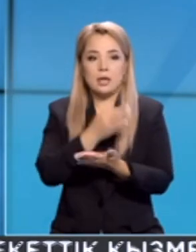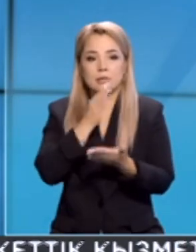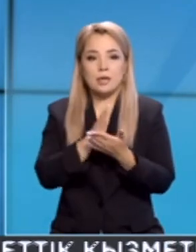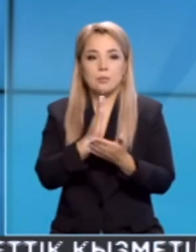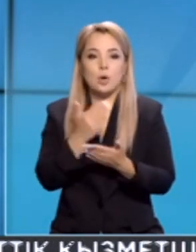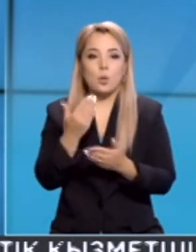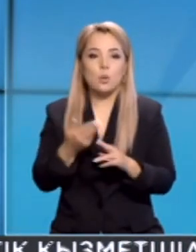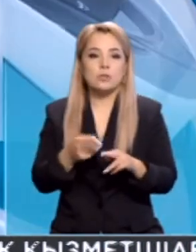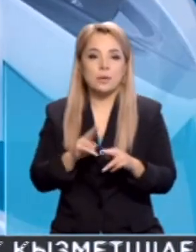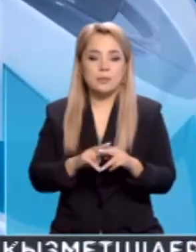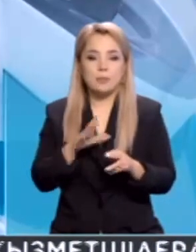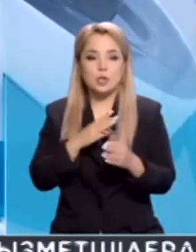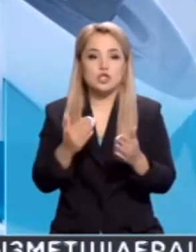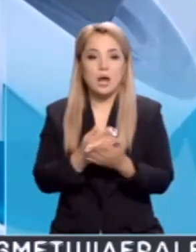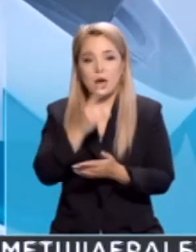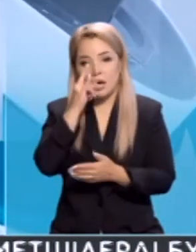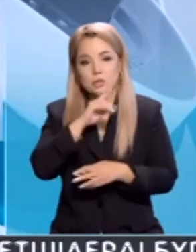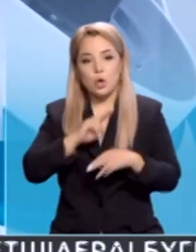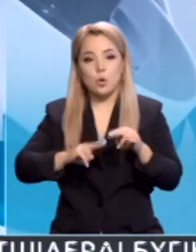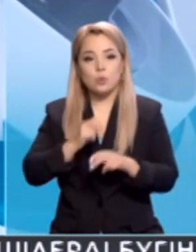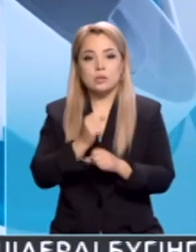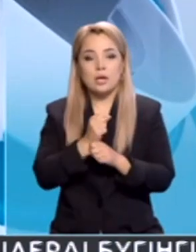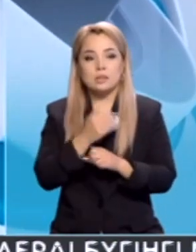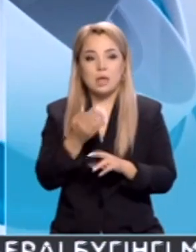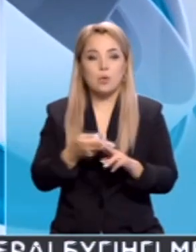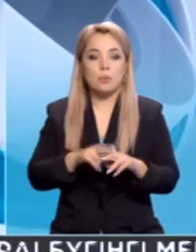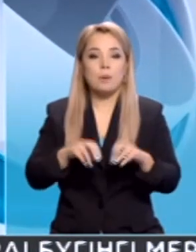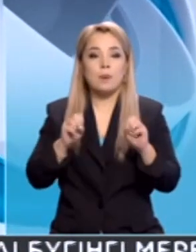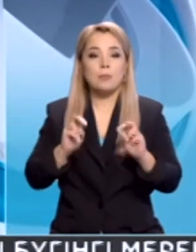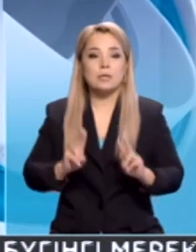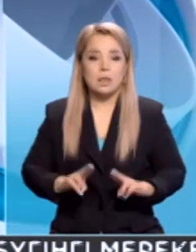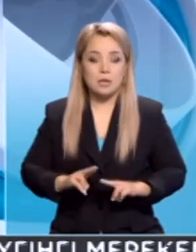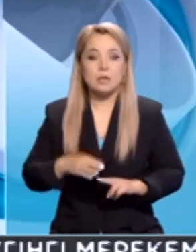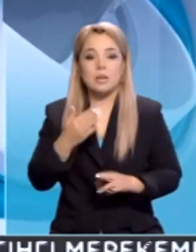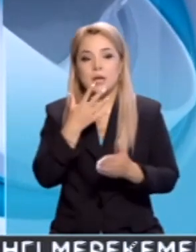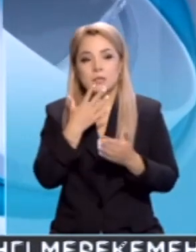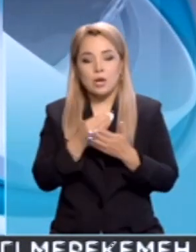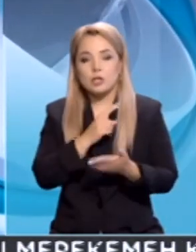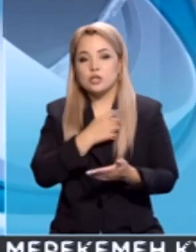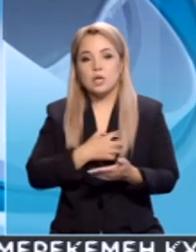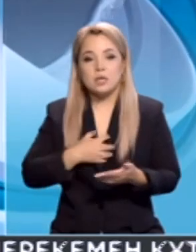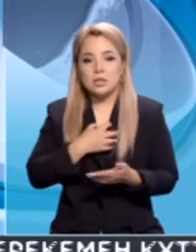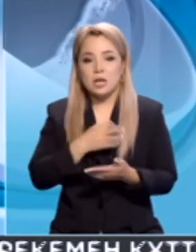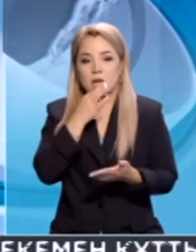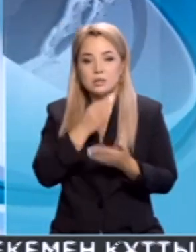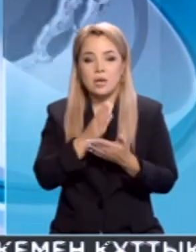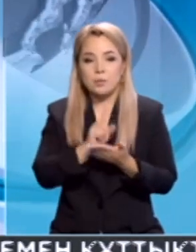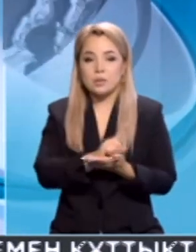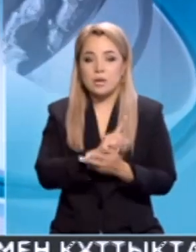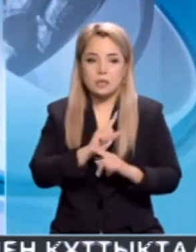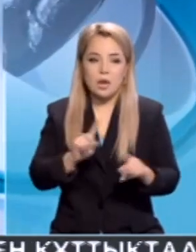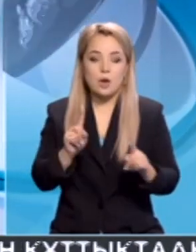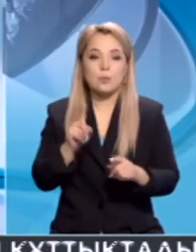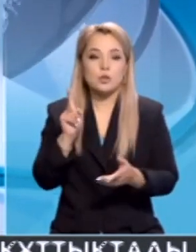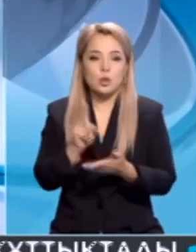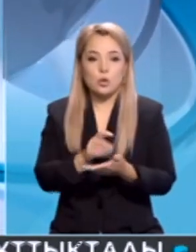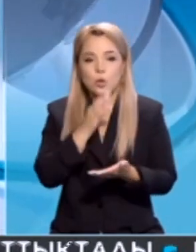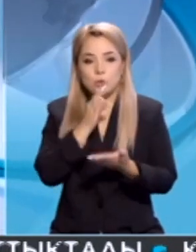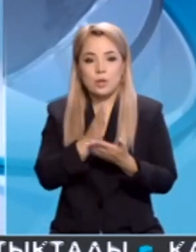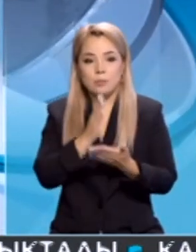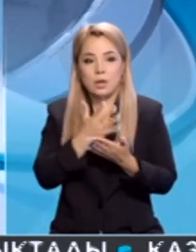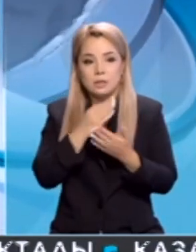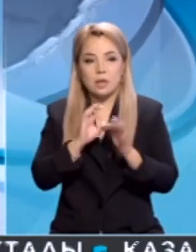жазды. Сонымен бірге жаңа Қазақстан құру ісінде бұл мамандарға ерекше міндет жүктелгенін атап өтті. Қасым-Жомарт Тоқаев